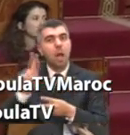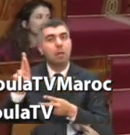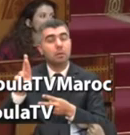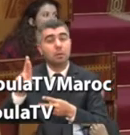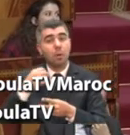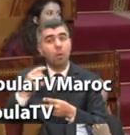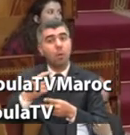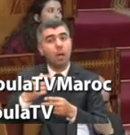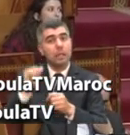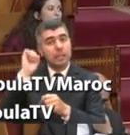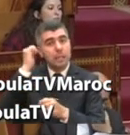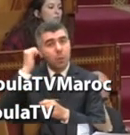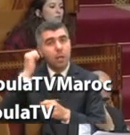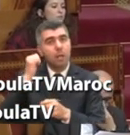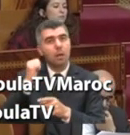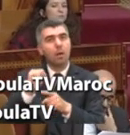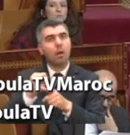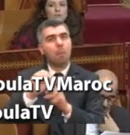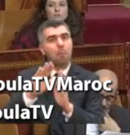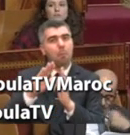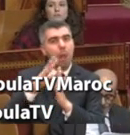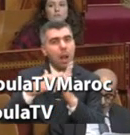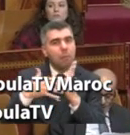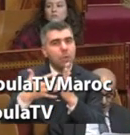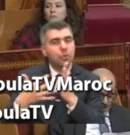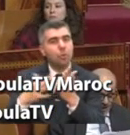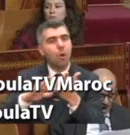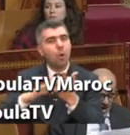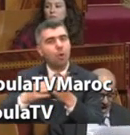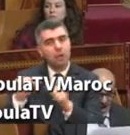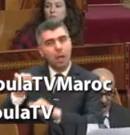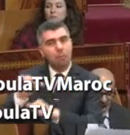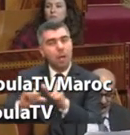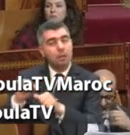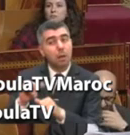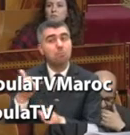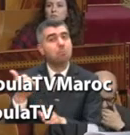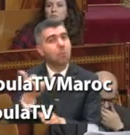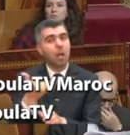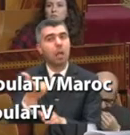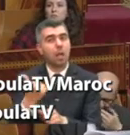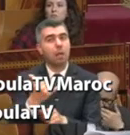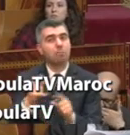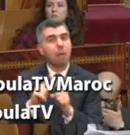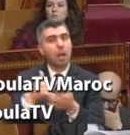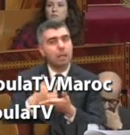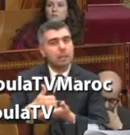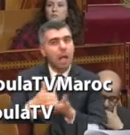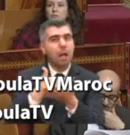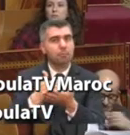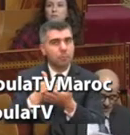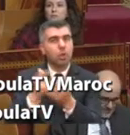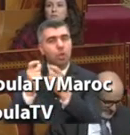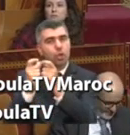الملك والمتعلقة بتطوير قطاع التكوين المهني والكفاءات واحد رافعة أساسية من أجل المزيد من الدعم ديال المقاولات بصفة